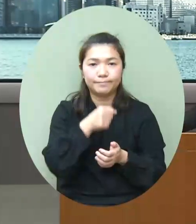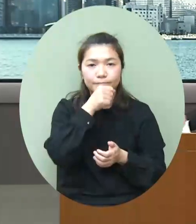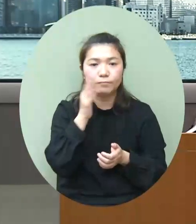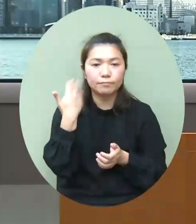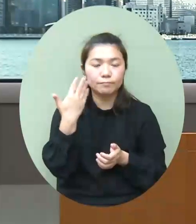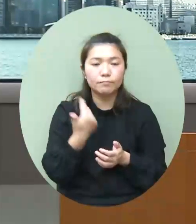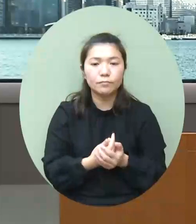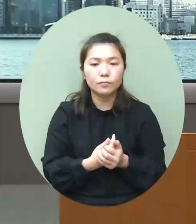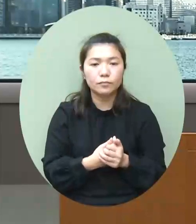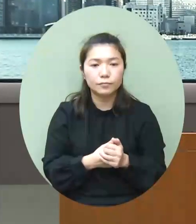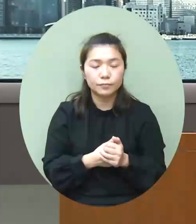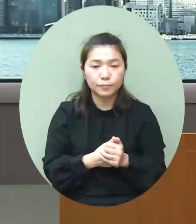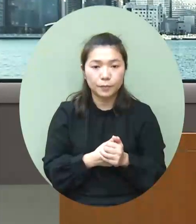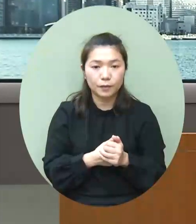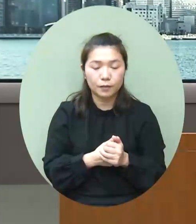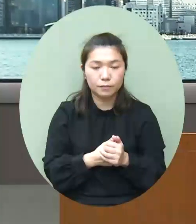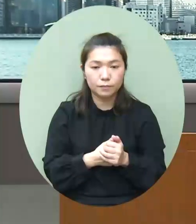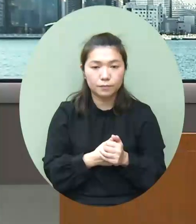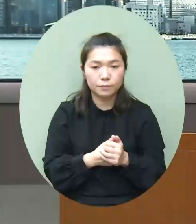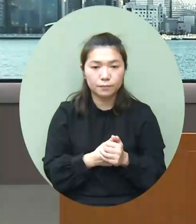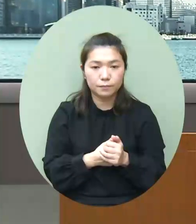讲者没有使用话筒。